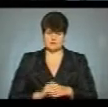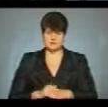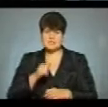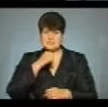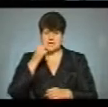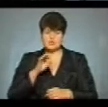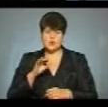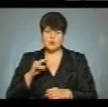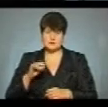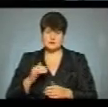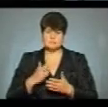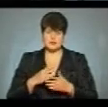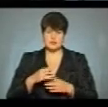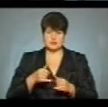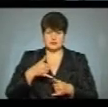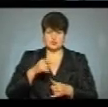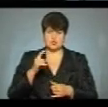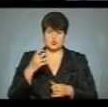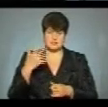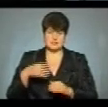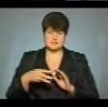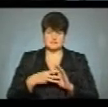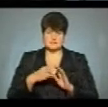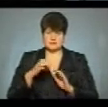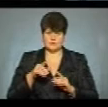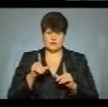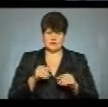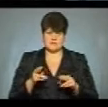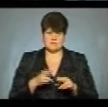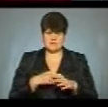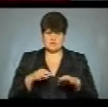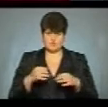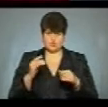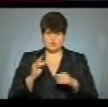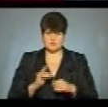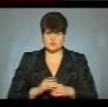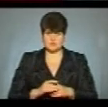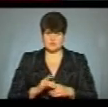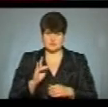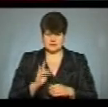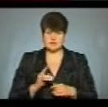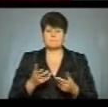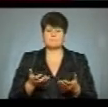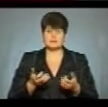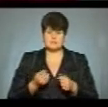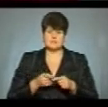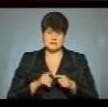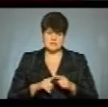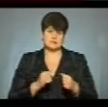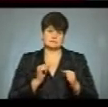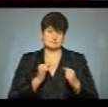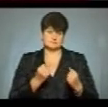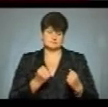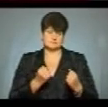Старший Олександр має зріст 158 сантиметрів, тому їде без автокрісла. Однозначно підтримую, тому що це безпека